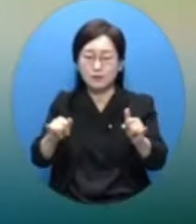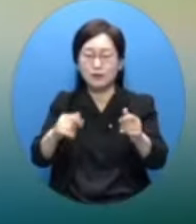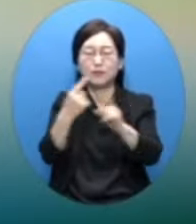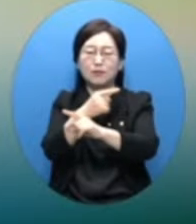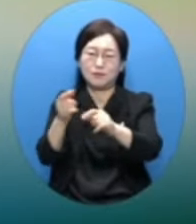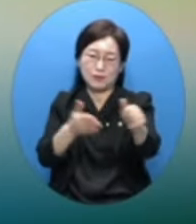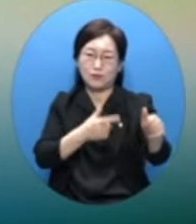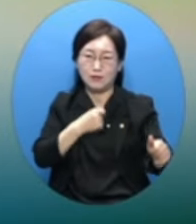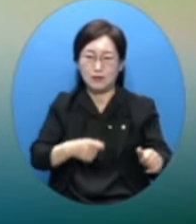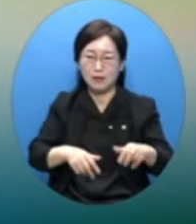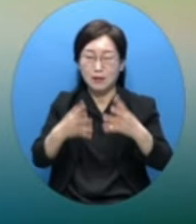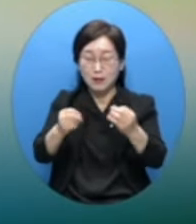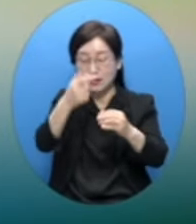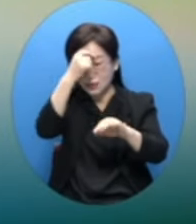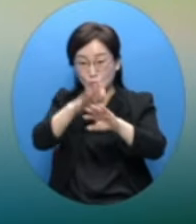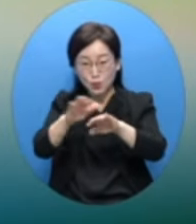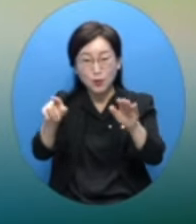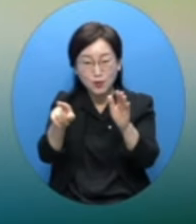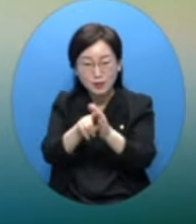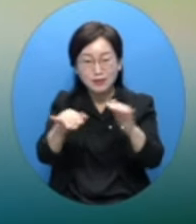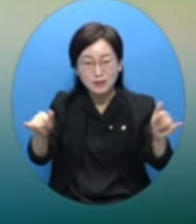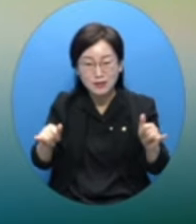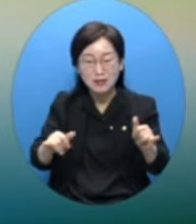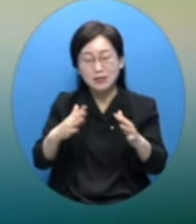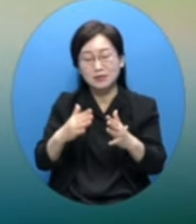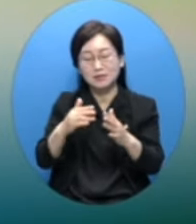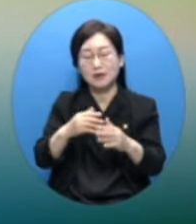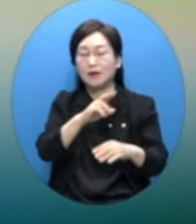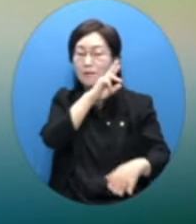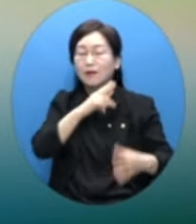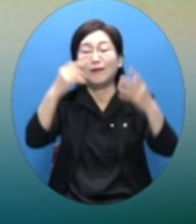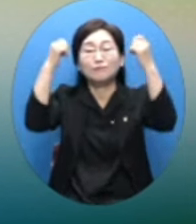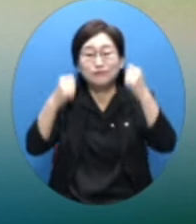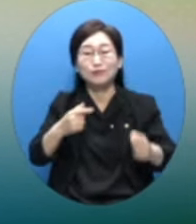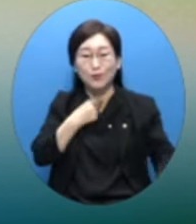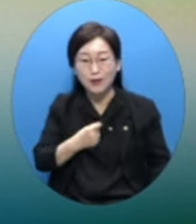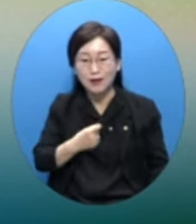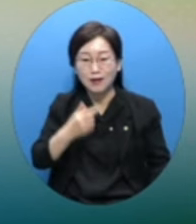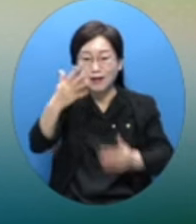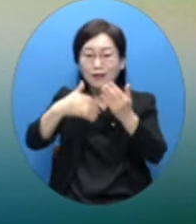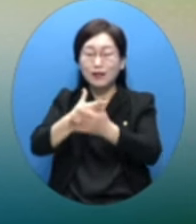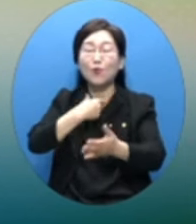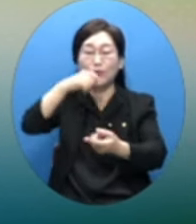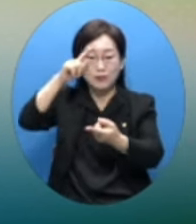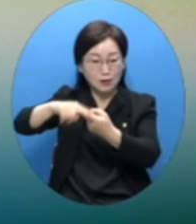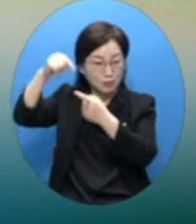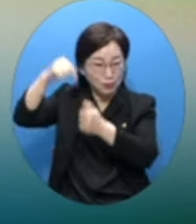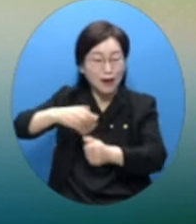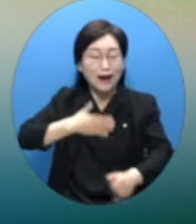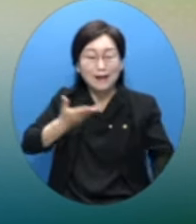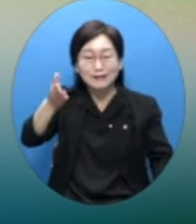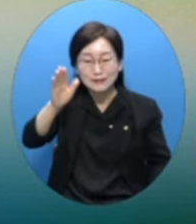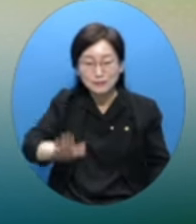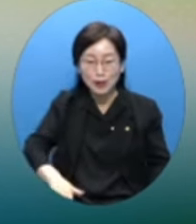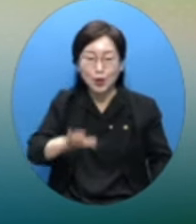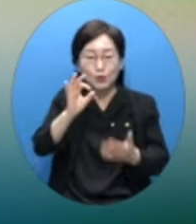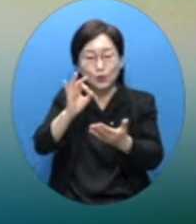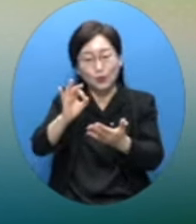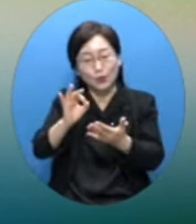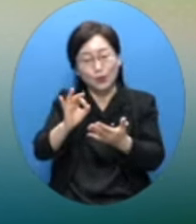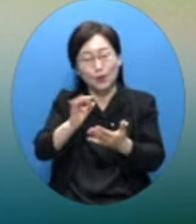기독교인들이 현재 안정된 삶에 안주하려는 경향이 있어요. 하나님의 뜻은 알지만 물질 만능주의에 젖어